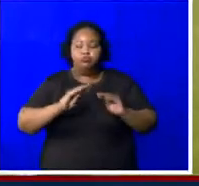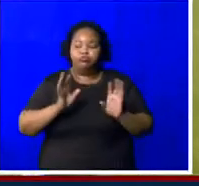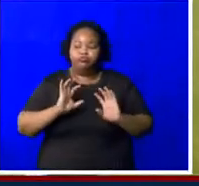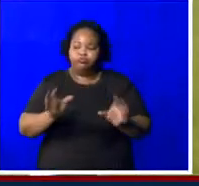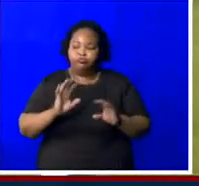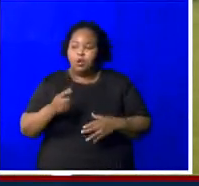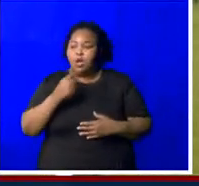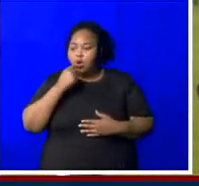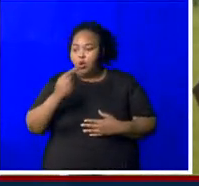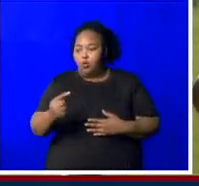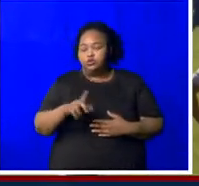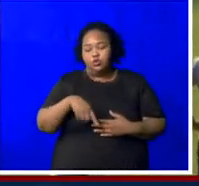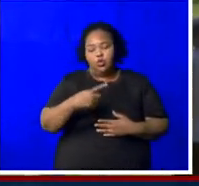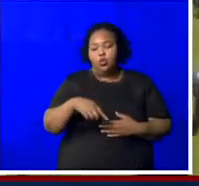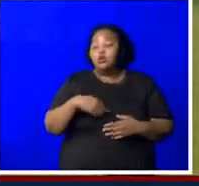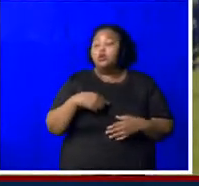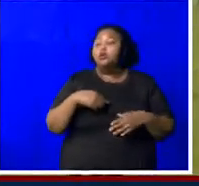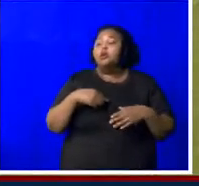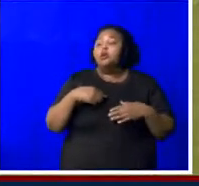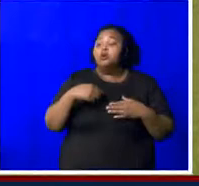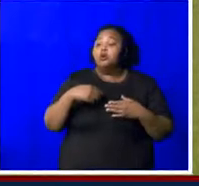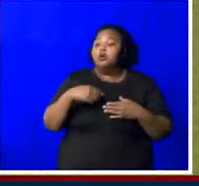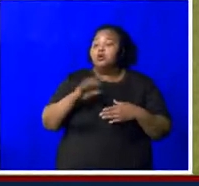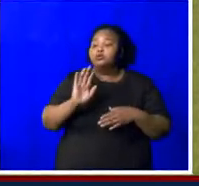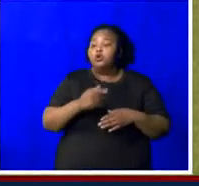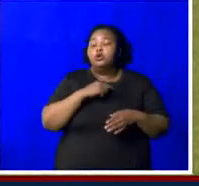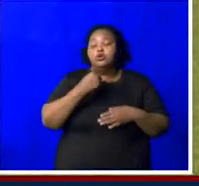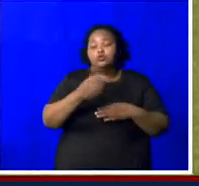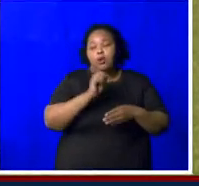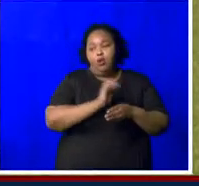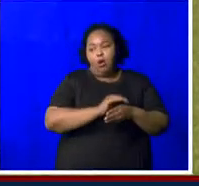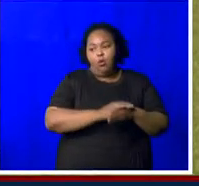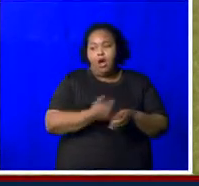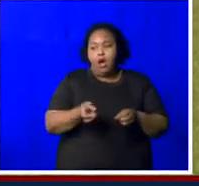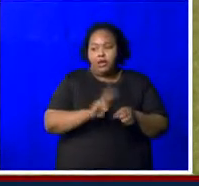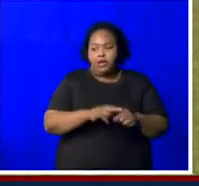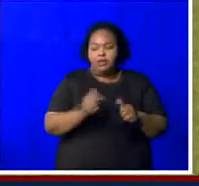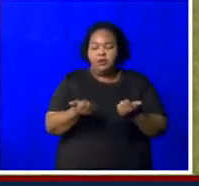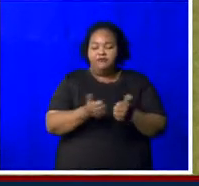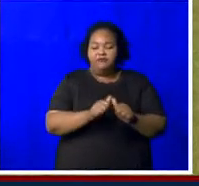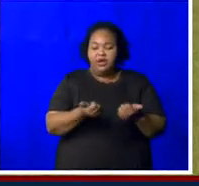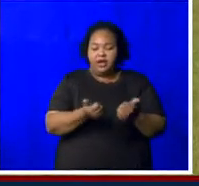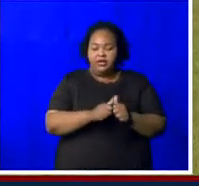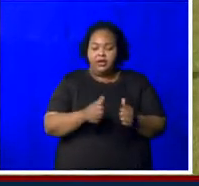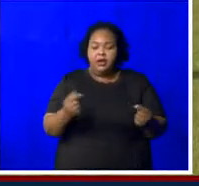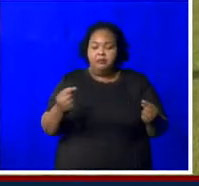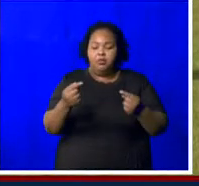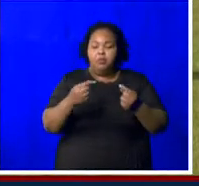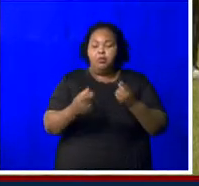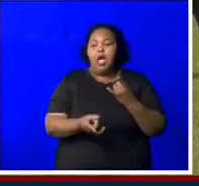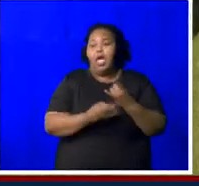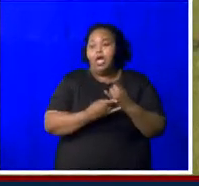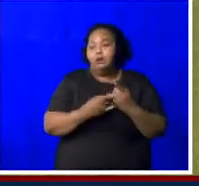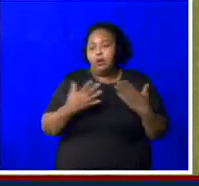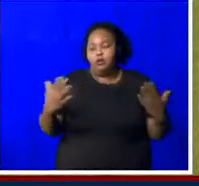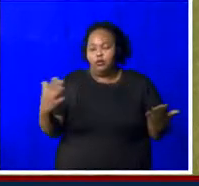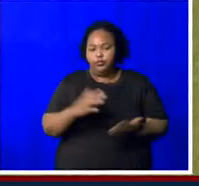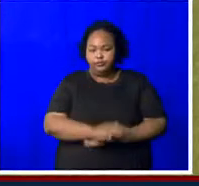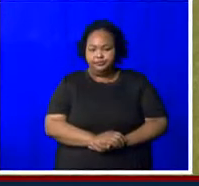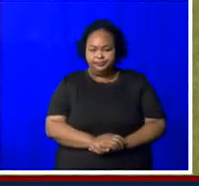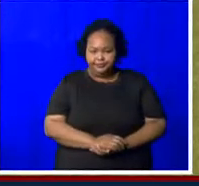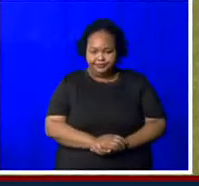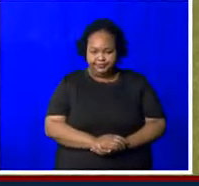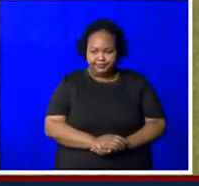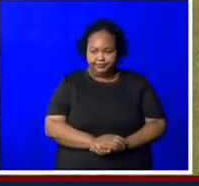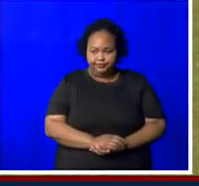imidlalo ebungani nalamanye imave kuyabasita. Ngazi asisitile lama games because we were able to see lo ukuthi